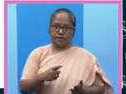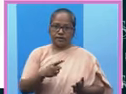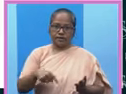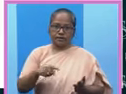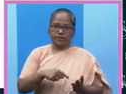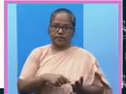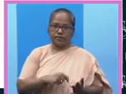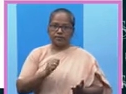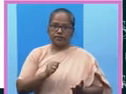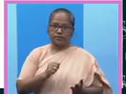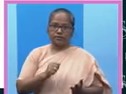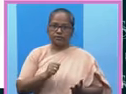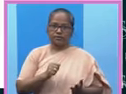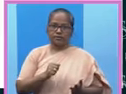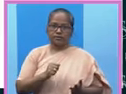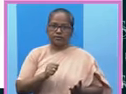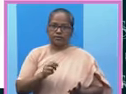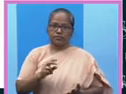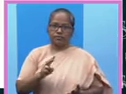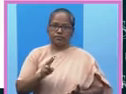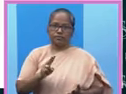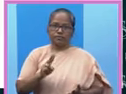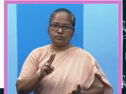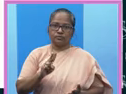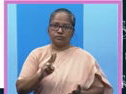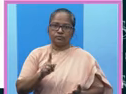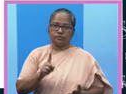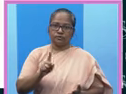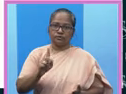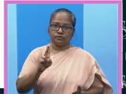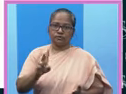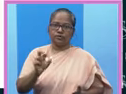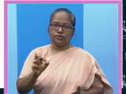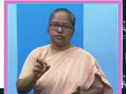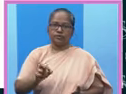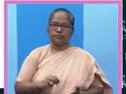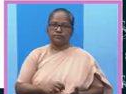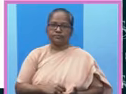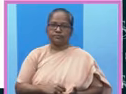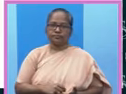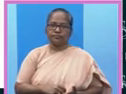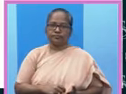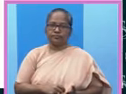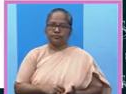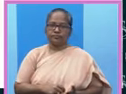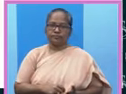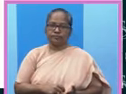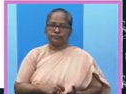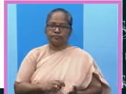இங்கே தீட்டாவின் மதிப்பு என்ன வரும், 360 வகுத்தல் 3, 120 டிகிரி இல்லையா. அதே போல் இங்கே பரப்பளவு